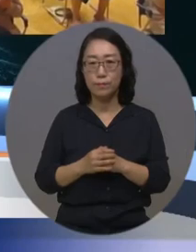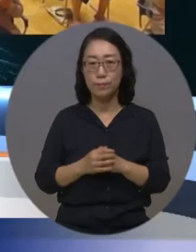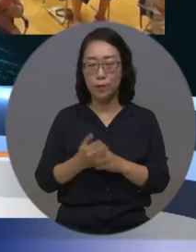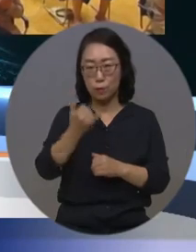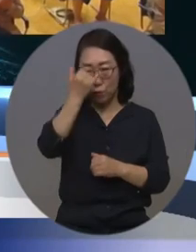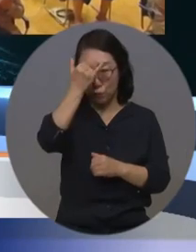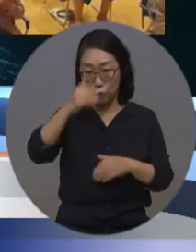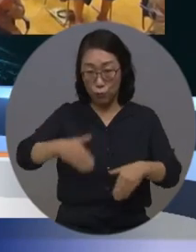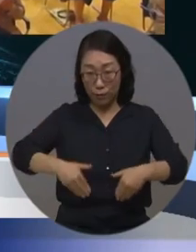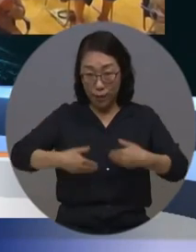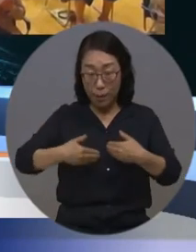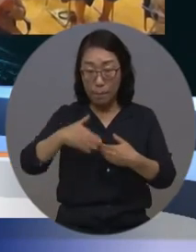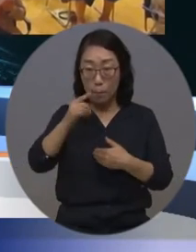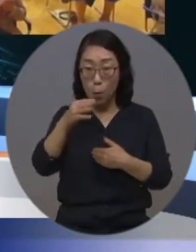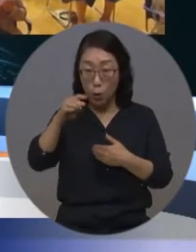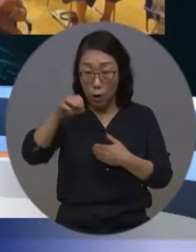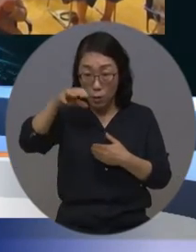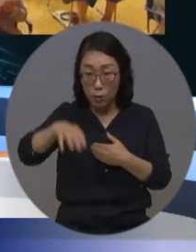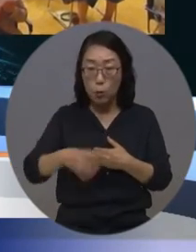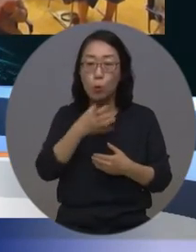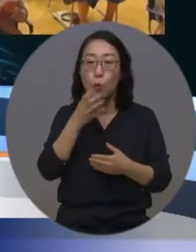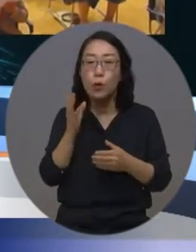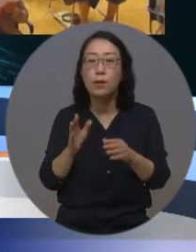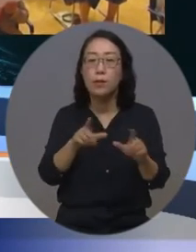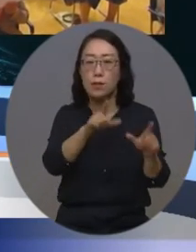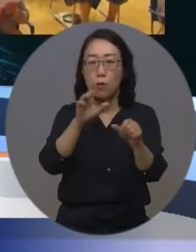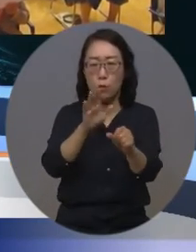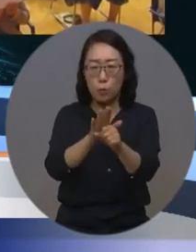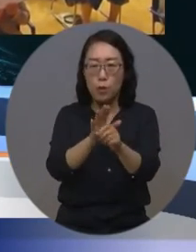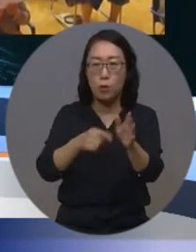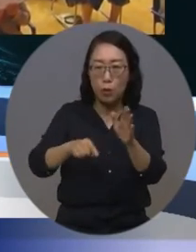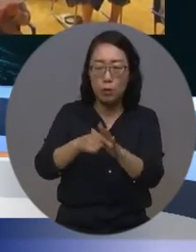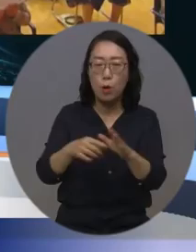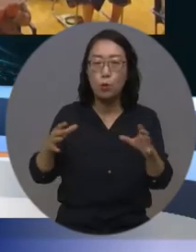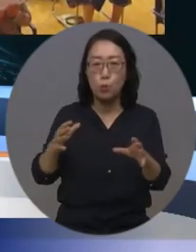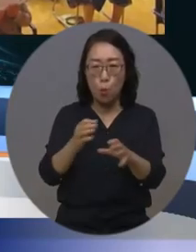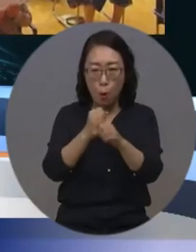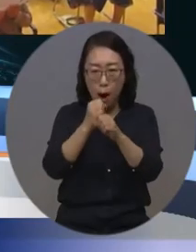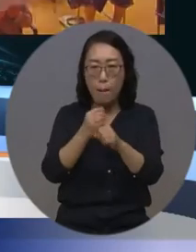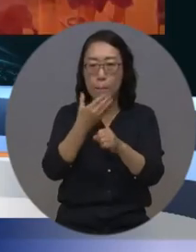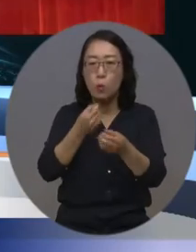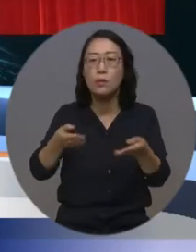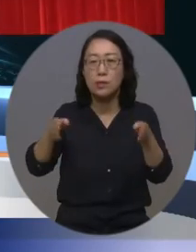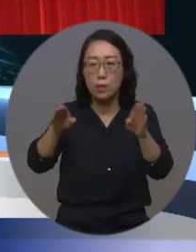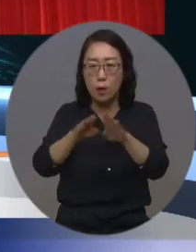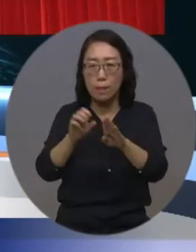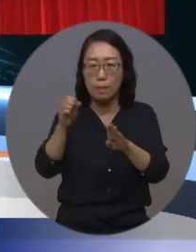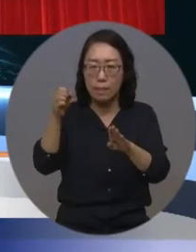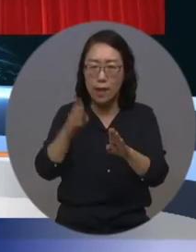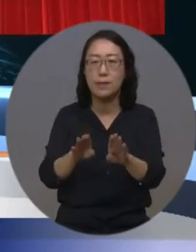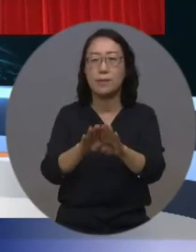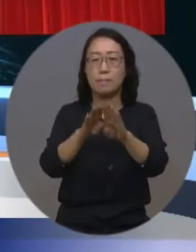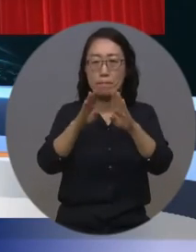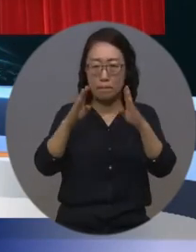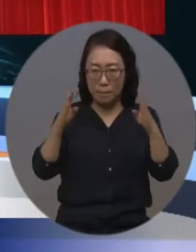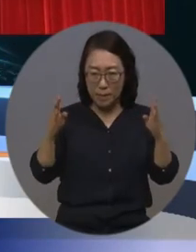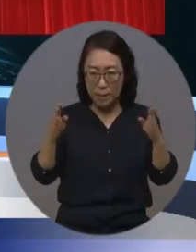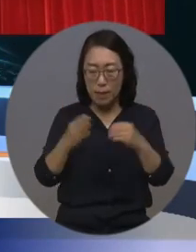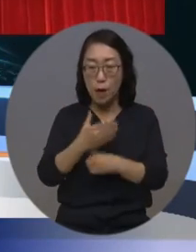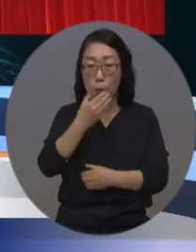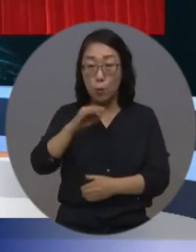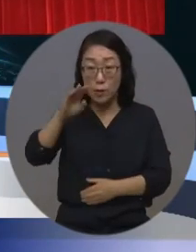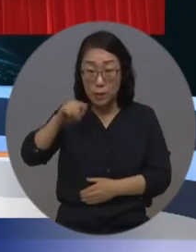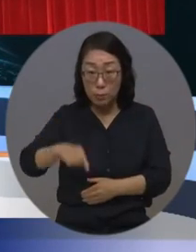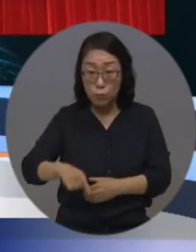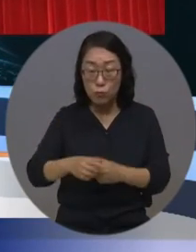충남 보령시가 노인들의 일상을 되찾아주기 위해 노인종합복지관의 문을 조심스럽게 열었습니다. 보건복지부의